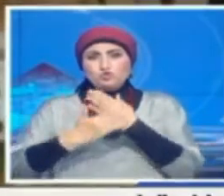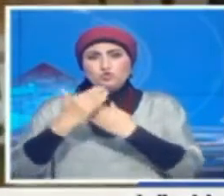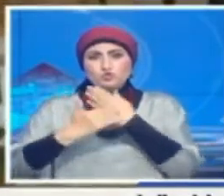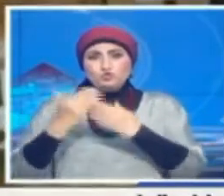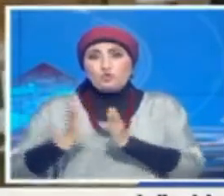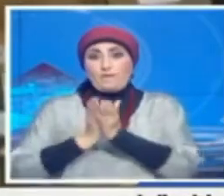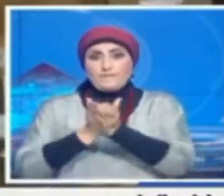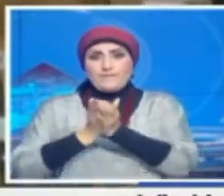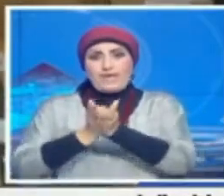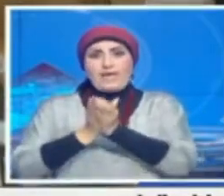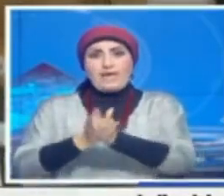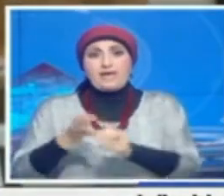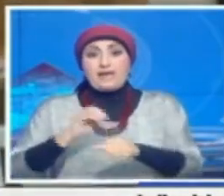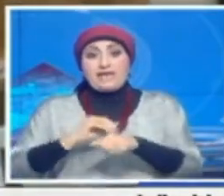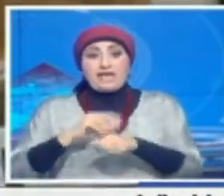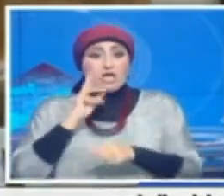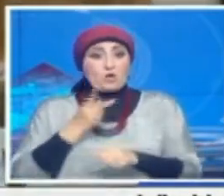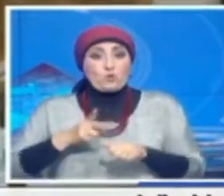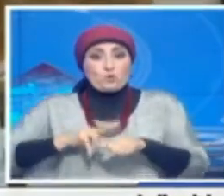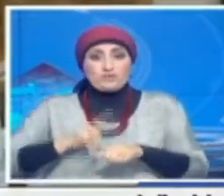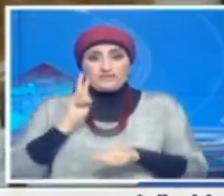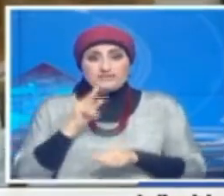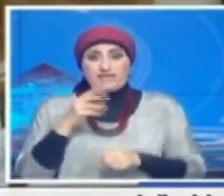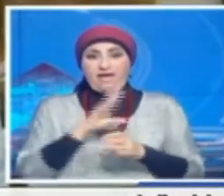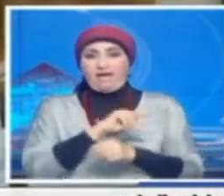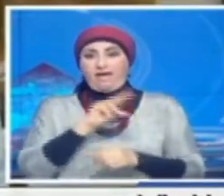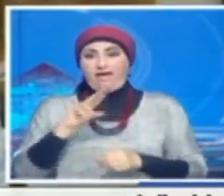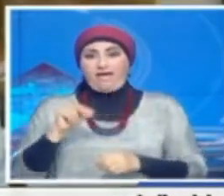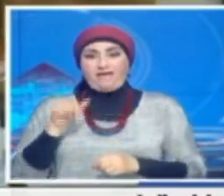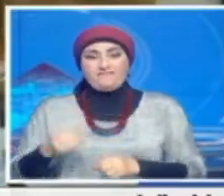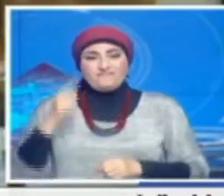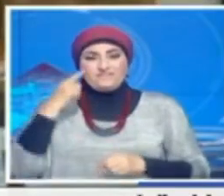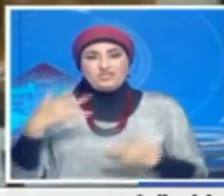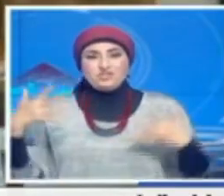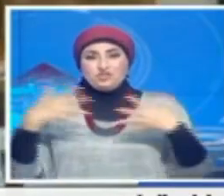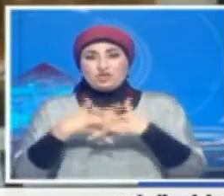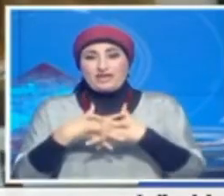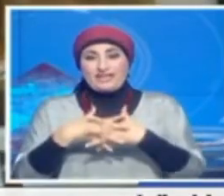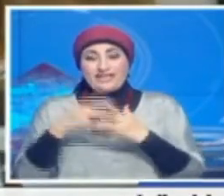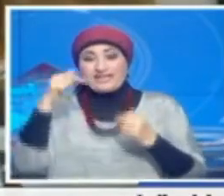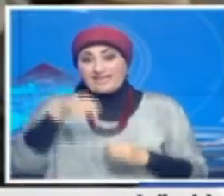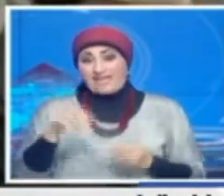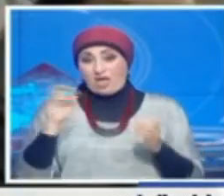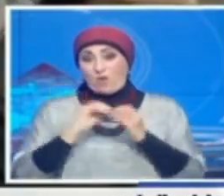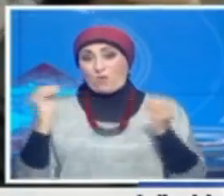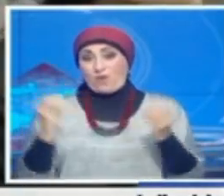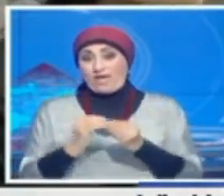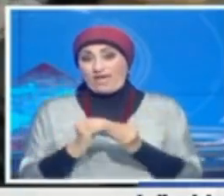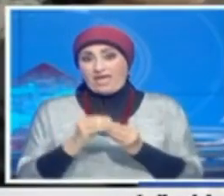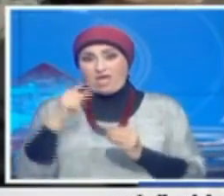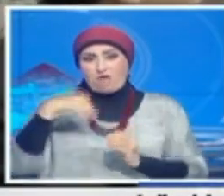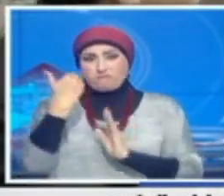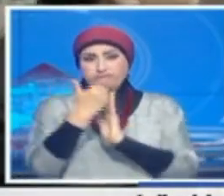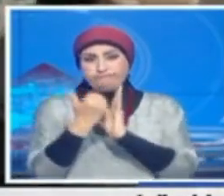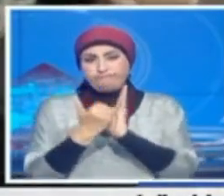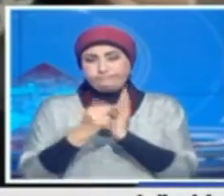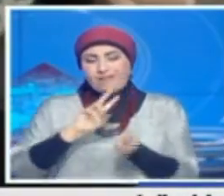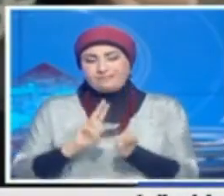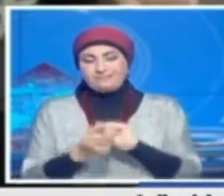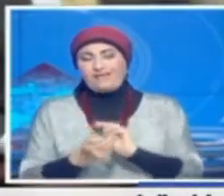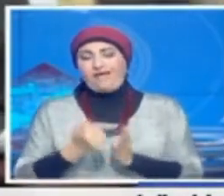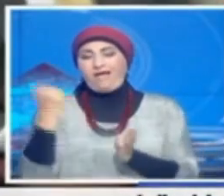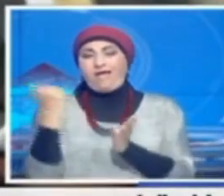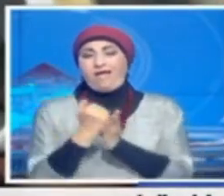الملاحي وتحديث أسطول الوحدات البحرية، وذلك جنبا إلى جنب مع تعظيم الاستفادة من شركات وترسانات